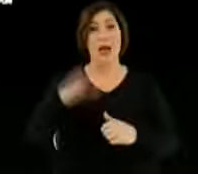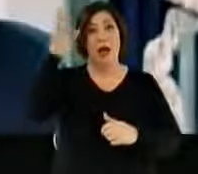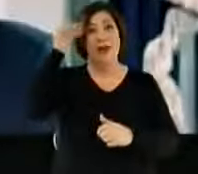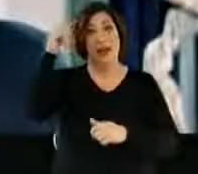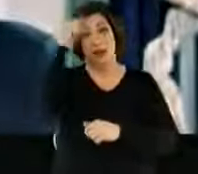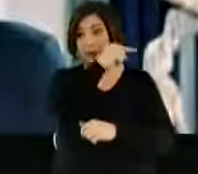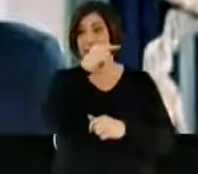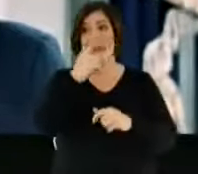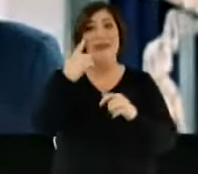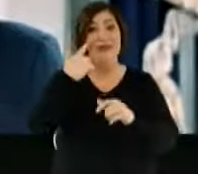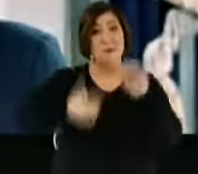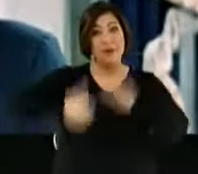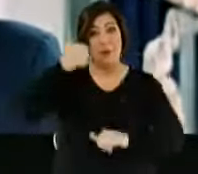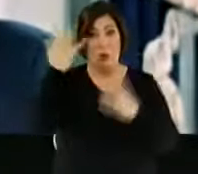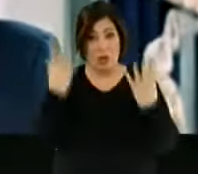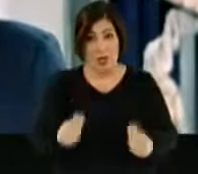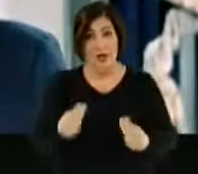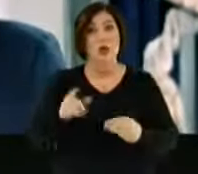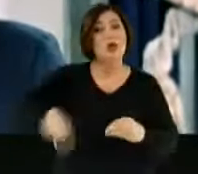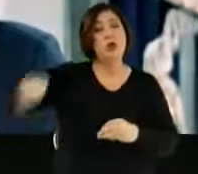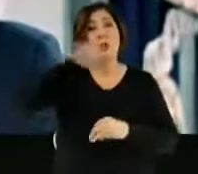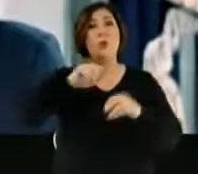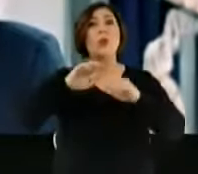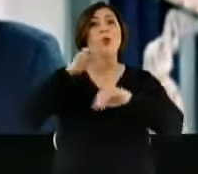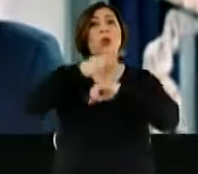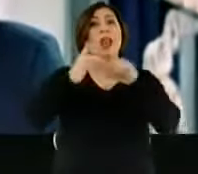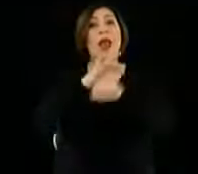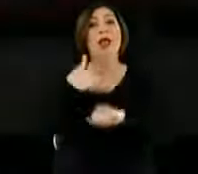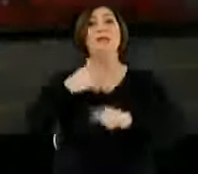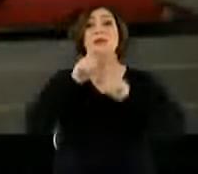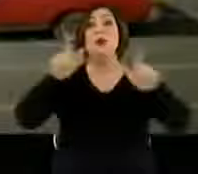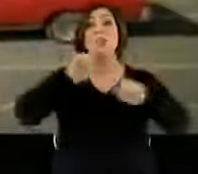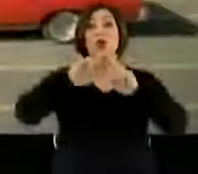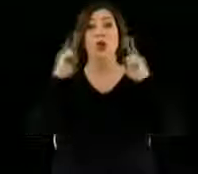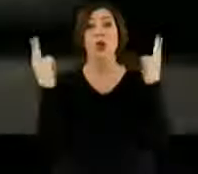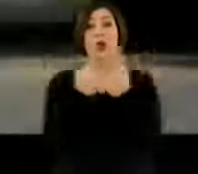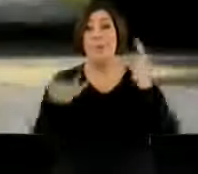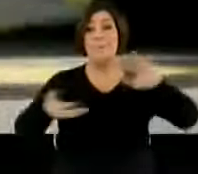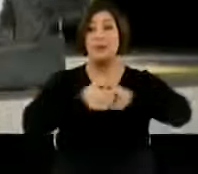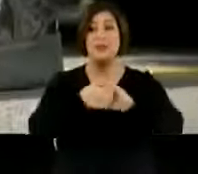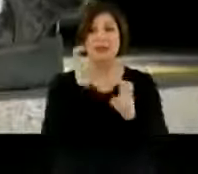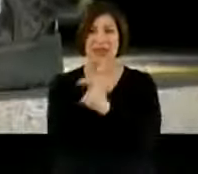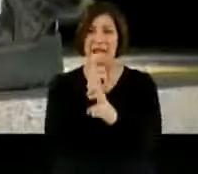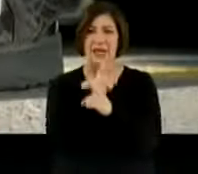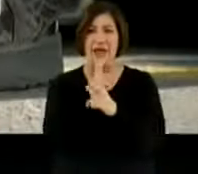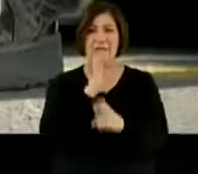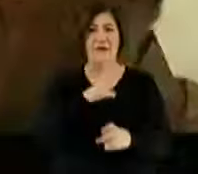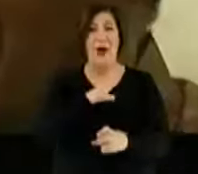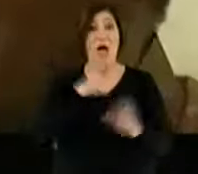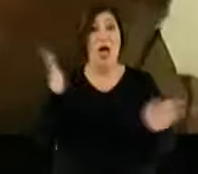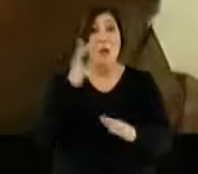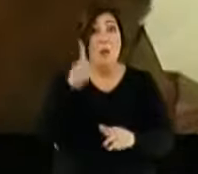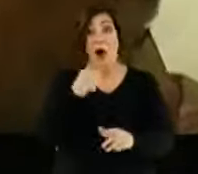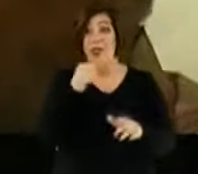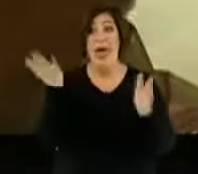Amerika Birleşik Devletleri Başkanı olarak tüm uluslara sesleniyorum. Dünya barışı tehlike altında. Eğer bu